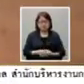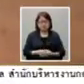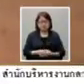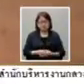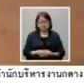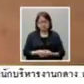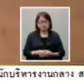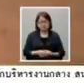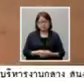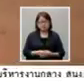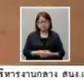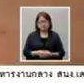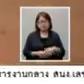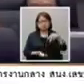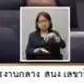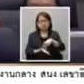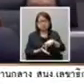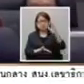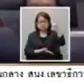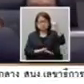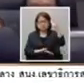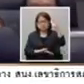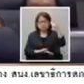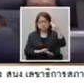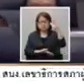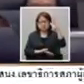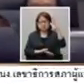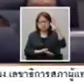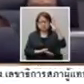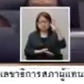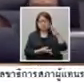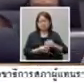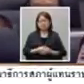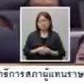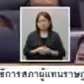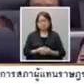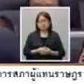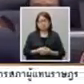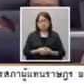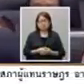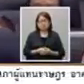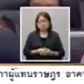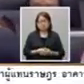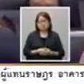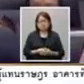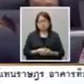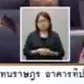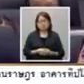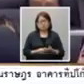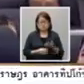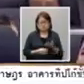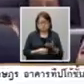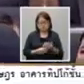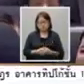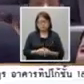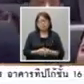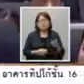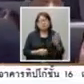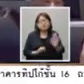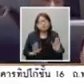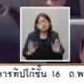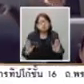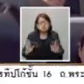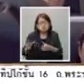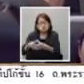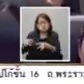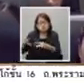ไม่ใช่ท่านยืนยกมือแล้วครับ ยืนยกแล้วครับ ยืนยกแล้วครับท่านจุลพันธ์ท่านจุลพันธ์ใจเย็นนิดหนึ่งนะครับ